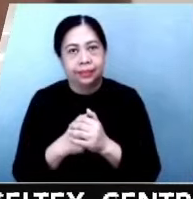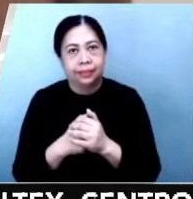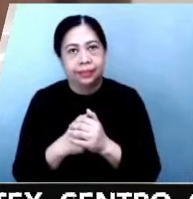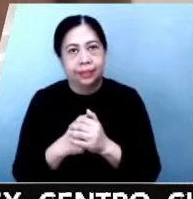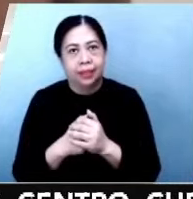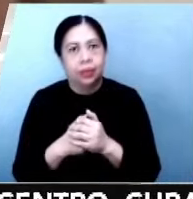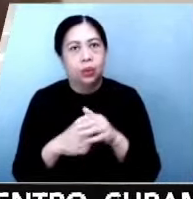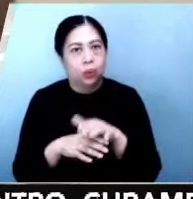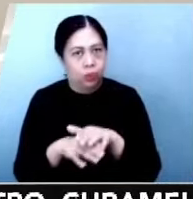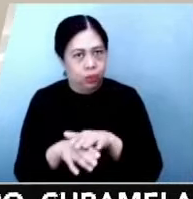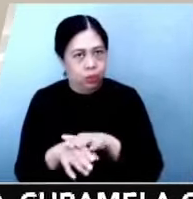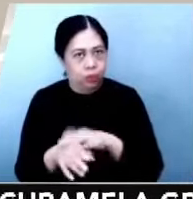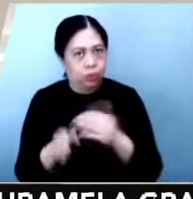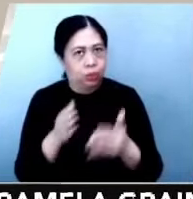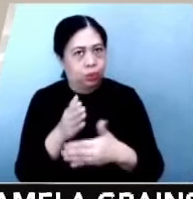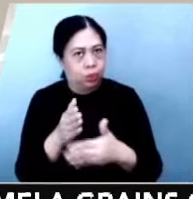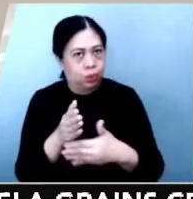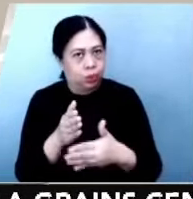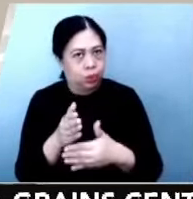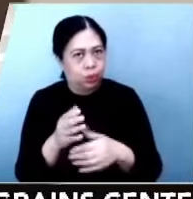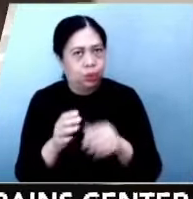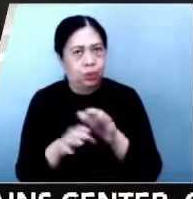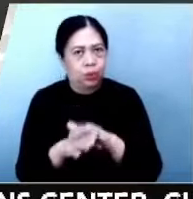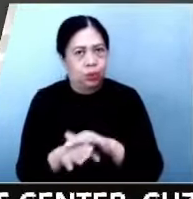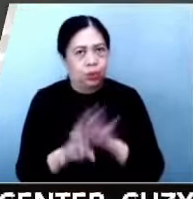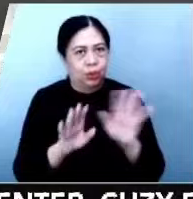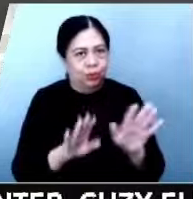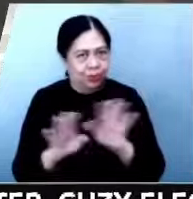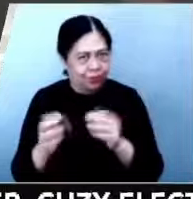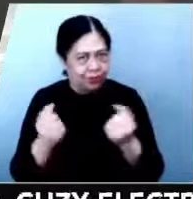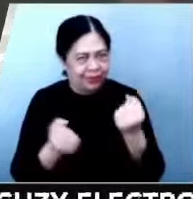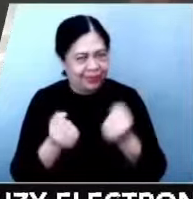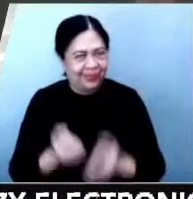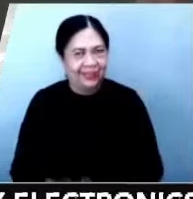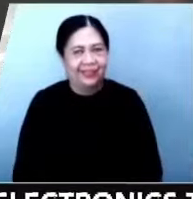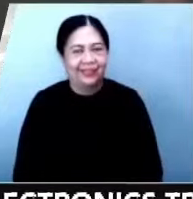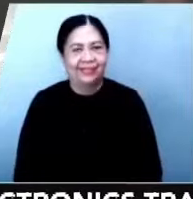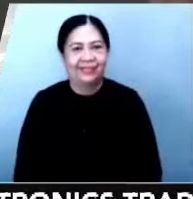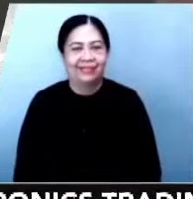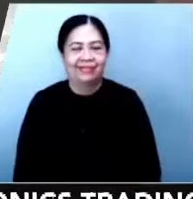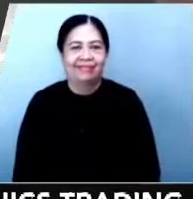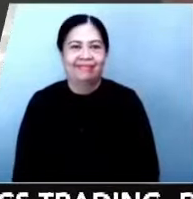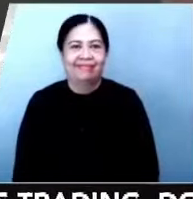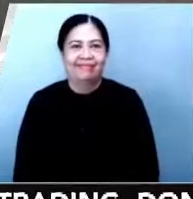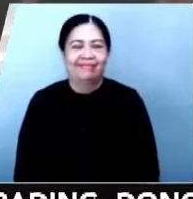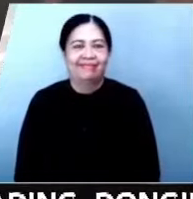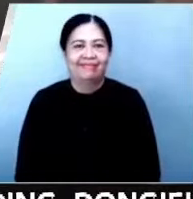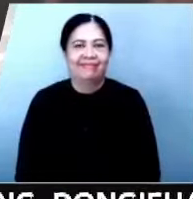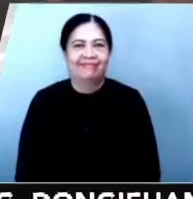dahan-dahan lang pagmamaneho. Dahan-dahan lang. Dahan-dahan lang. Jonathan